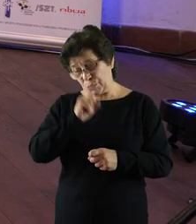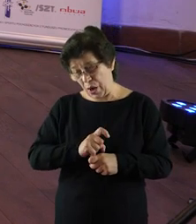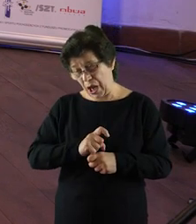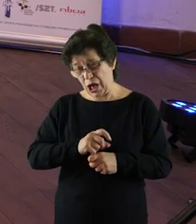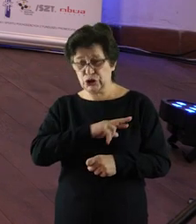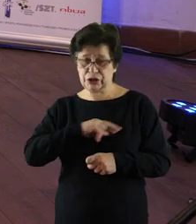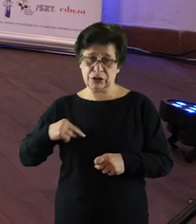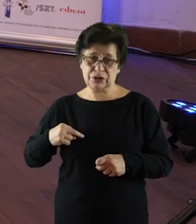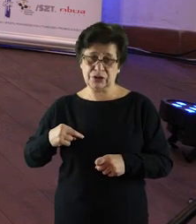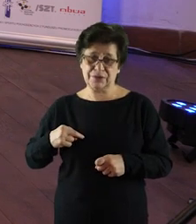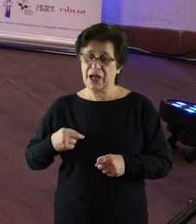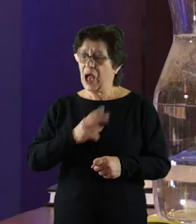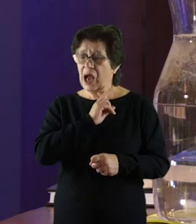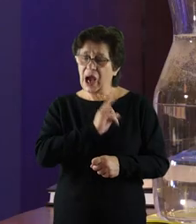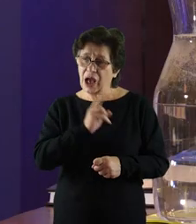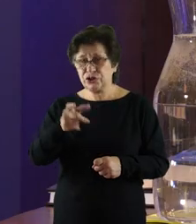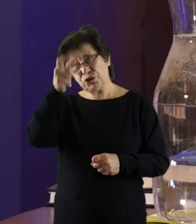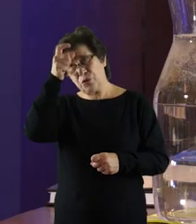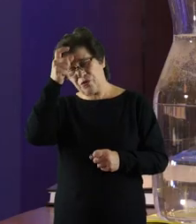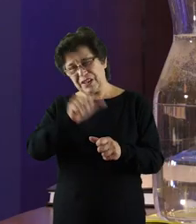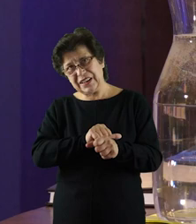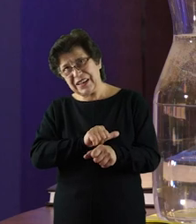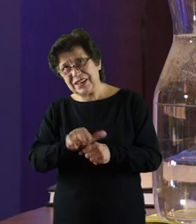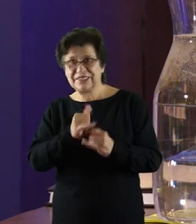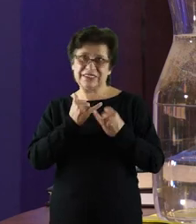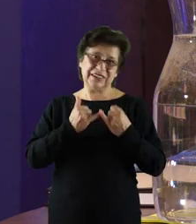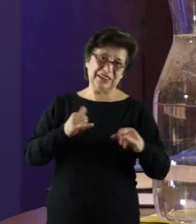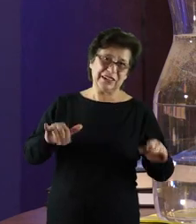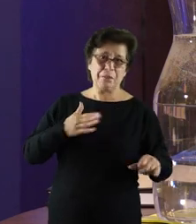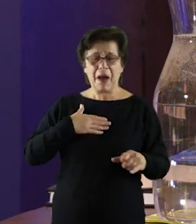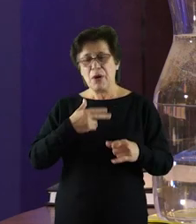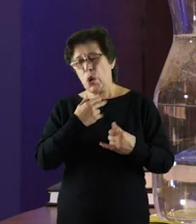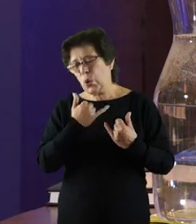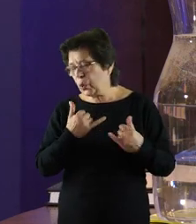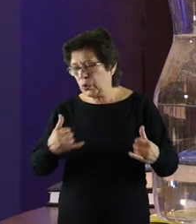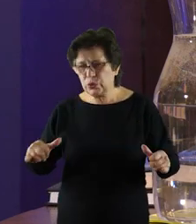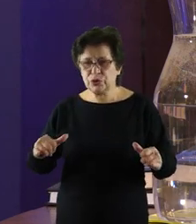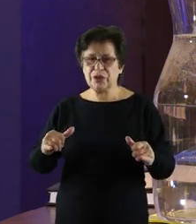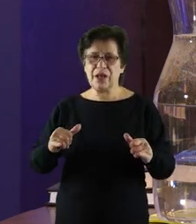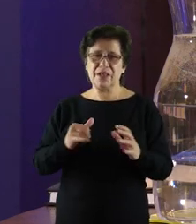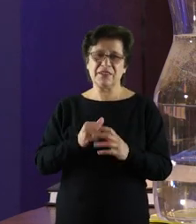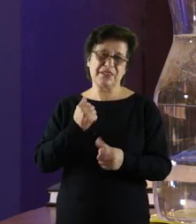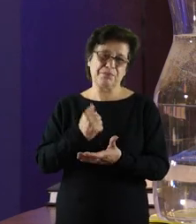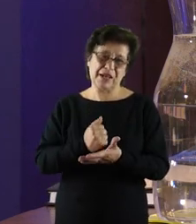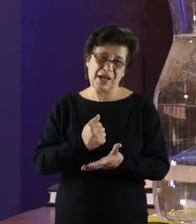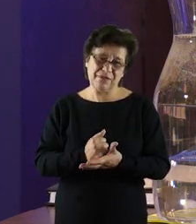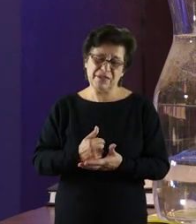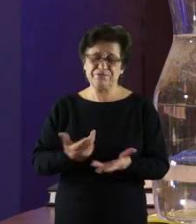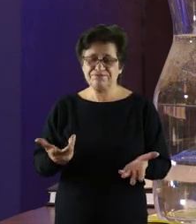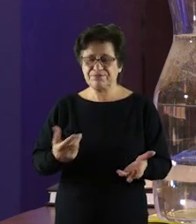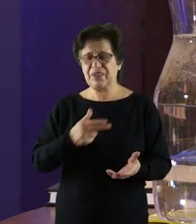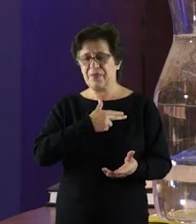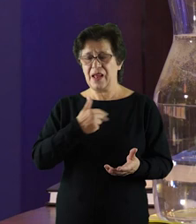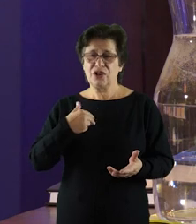idealni. Czasami też bardzo nasze różne postawy czy gesty was bolą. No